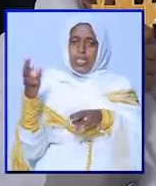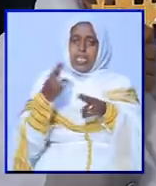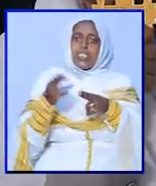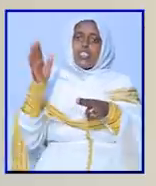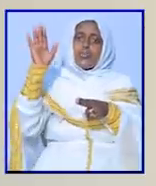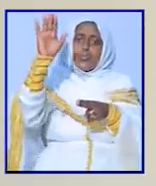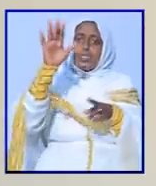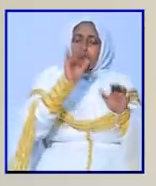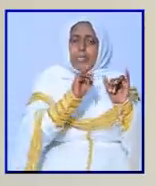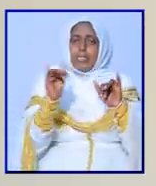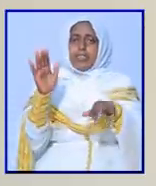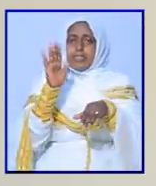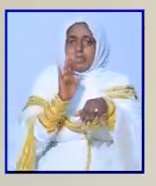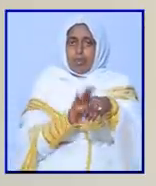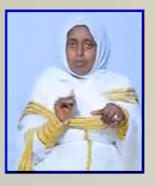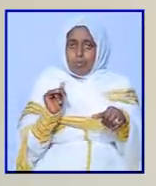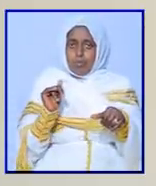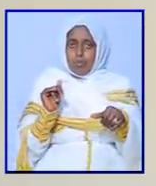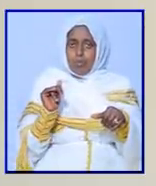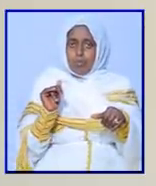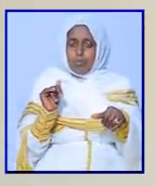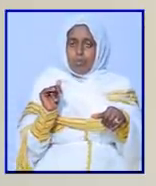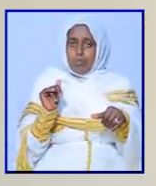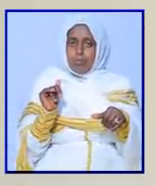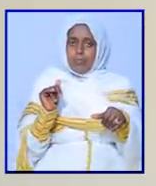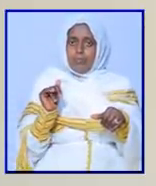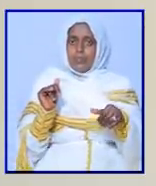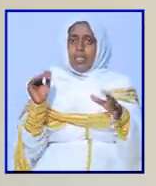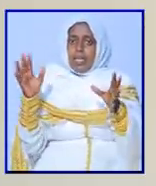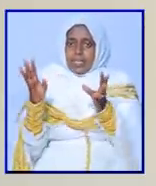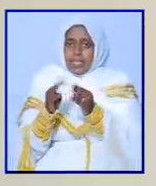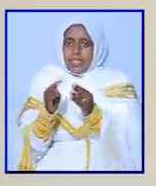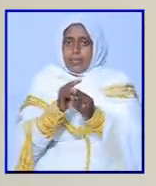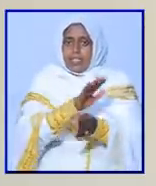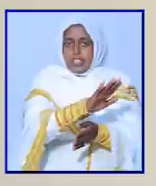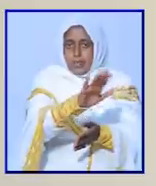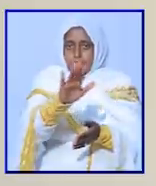እንድትሰሙ ስሙንም እንድትጠሩ